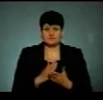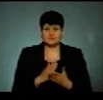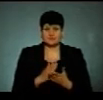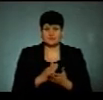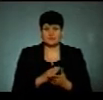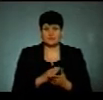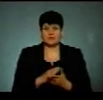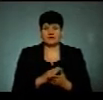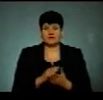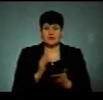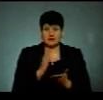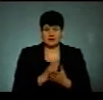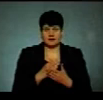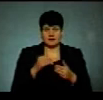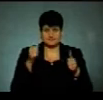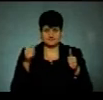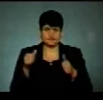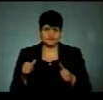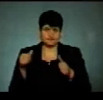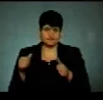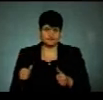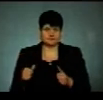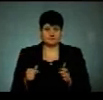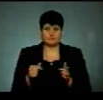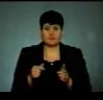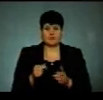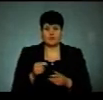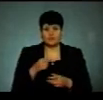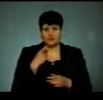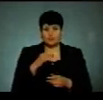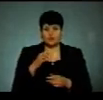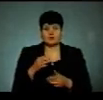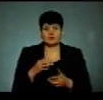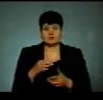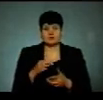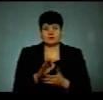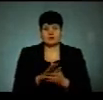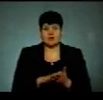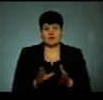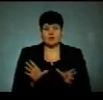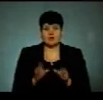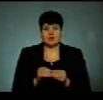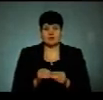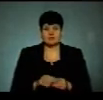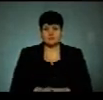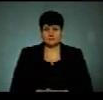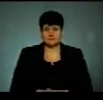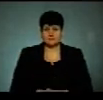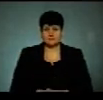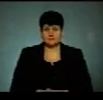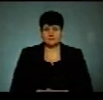публічним. Так. Він є публічним і акцептується підписанням заяви приєднання. шляхом підписання заяви приєднання.